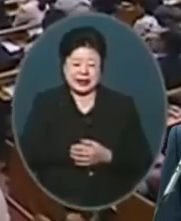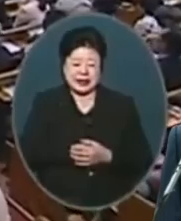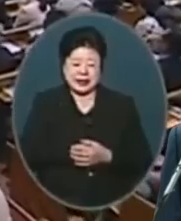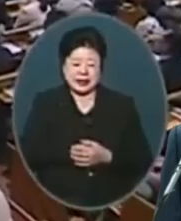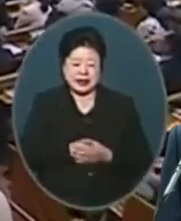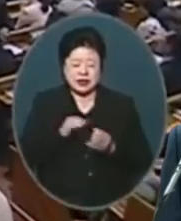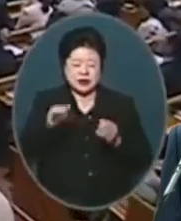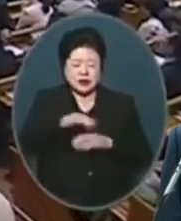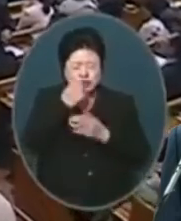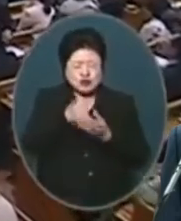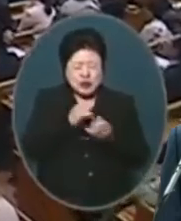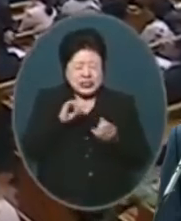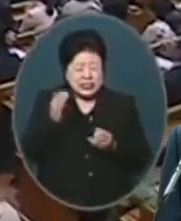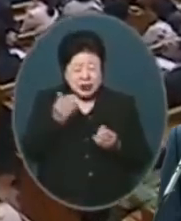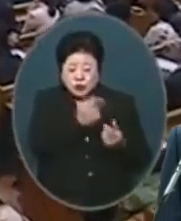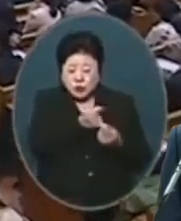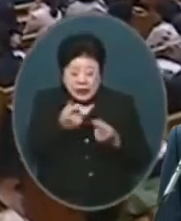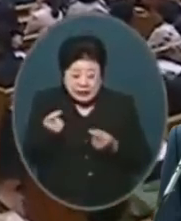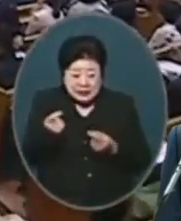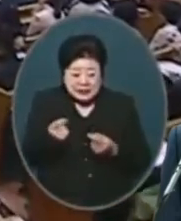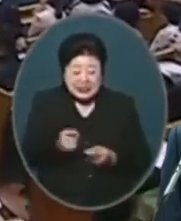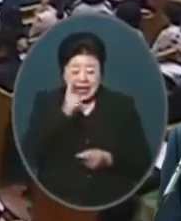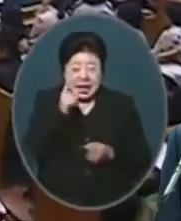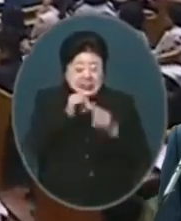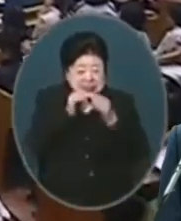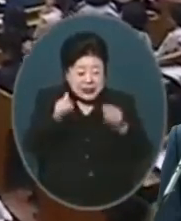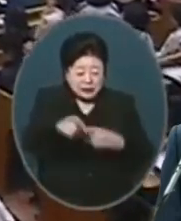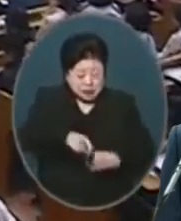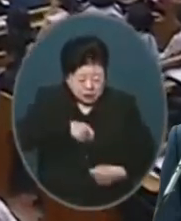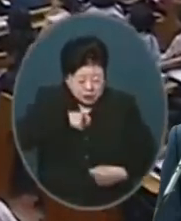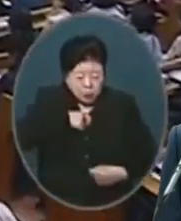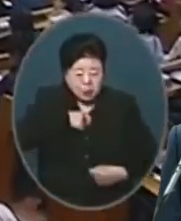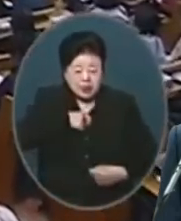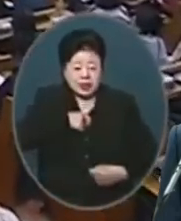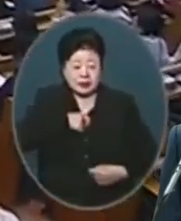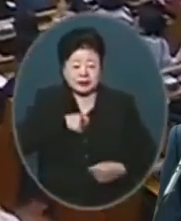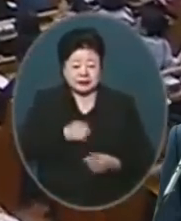온 인류가 다 죄인이 된 것처럼 한 사람의 의로운